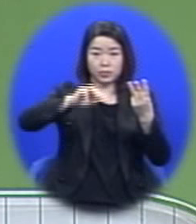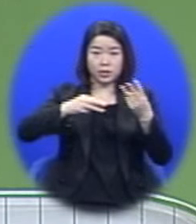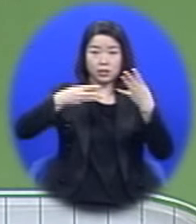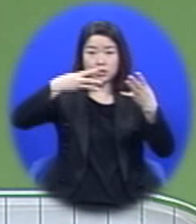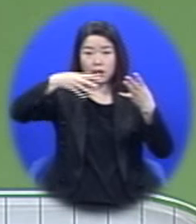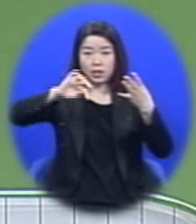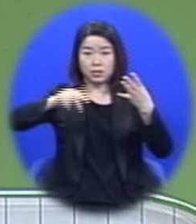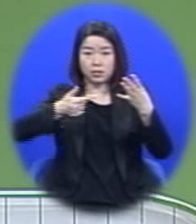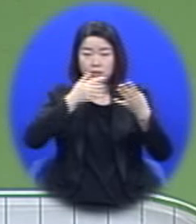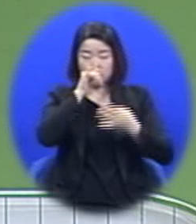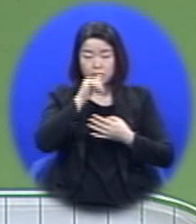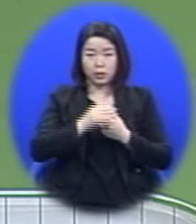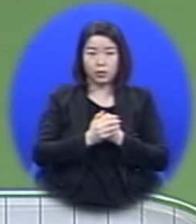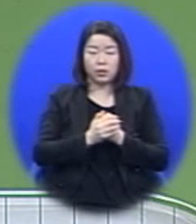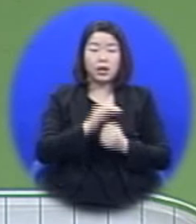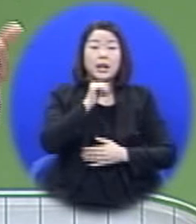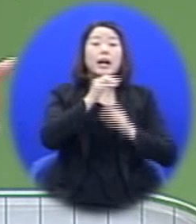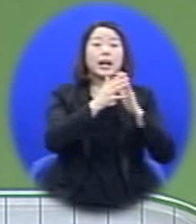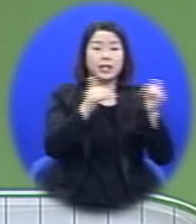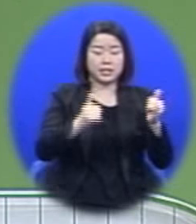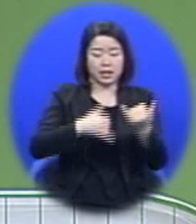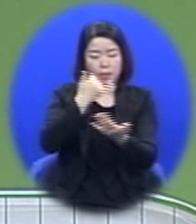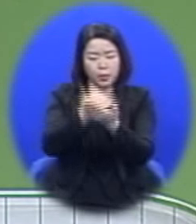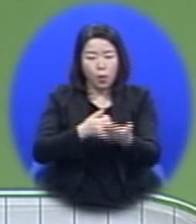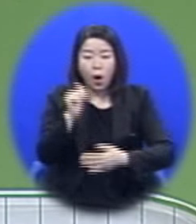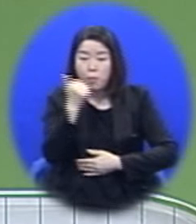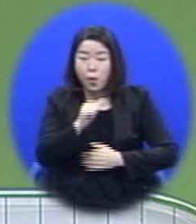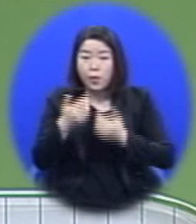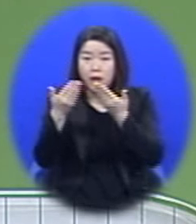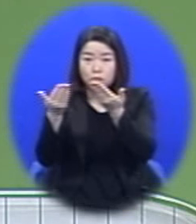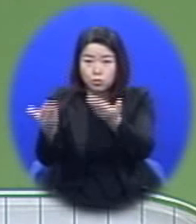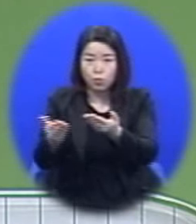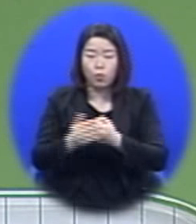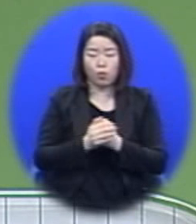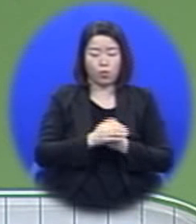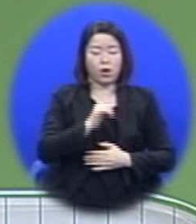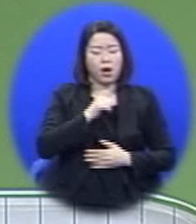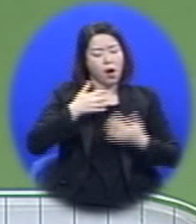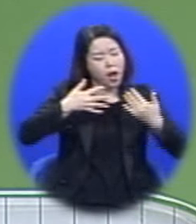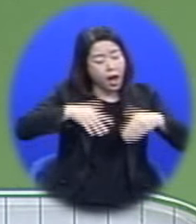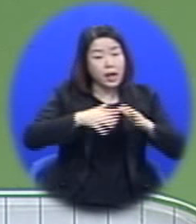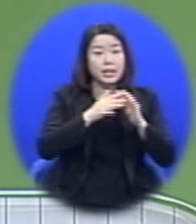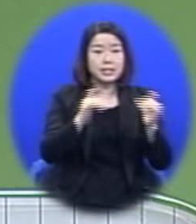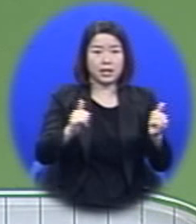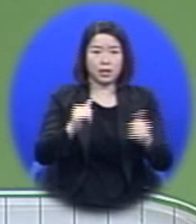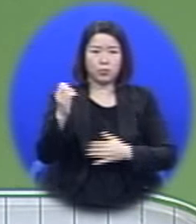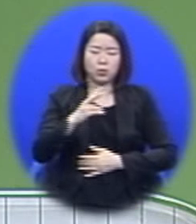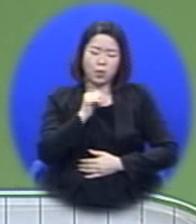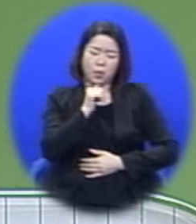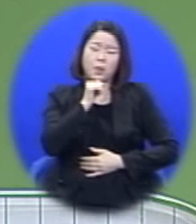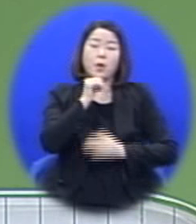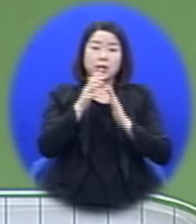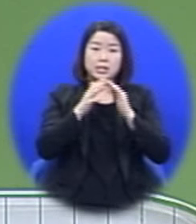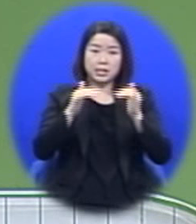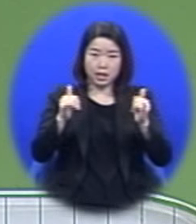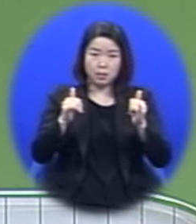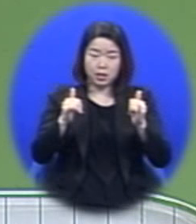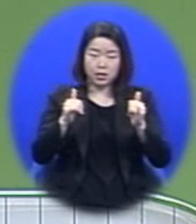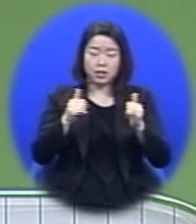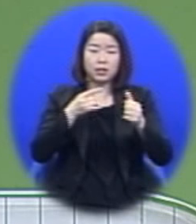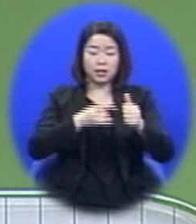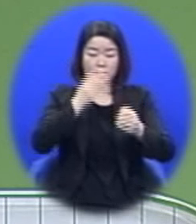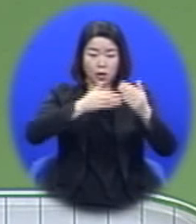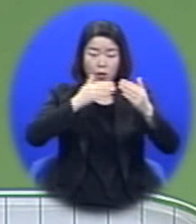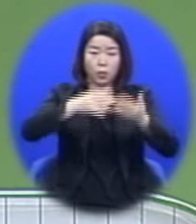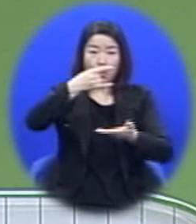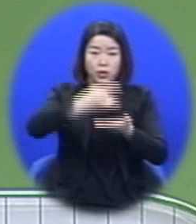나옵니다. 가난한 사람과 고아를 변호해 주고 가련한 사람과 궁핍한 사람에게 공의를